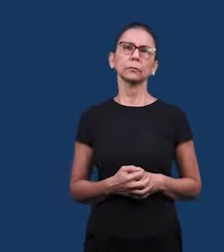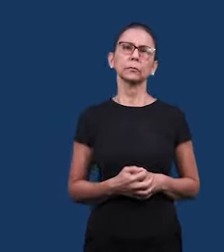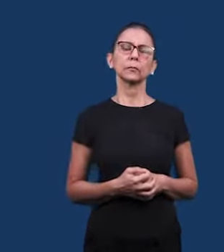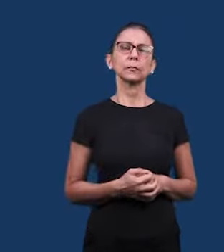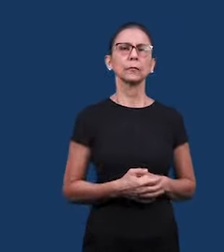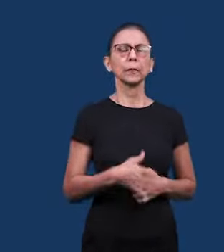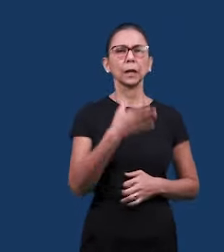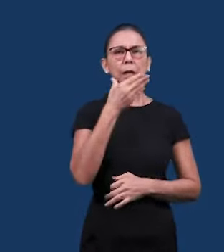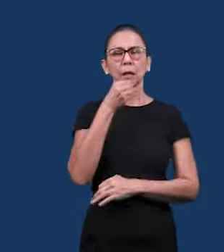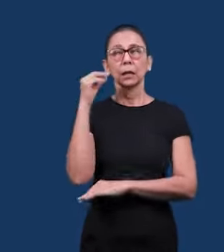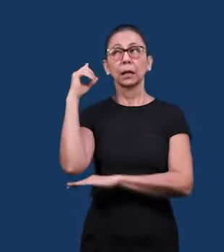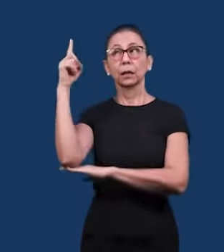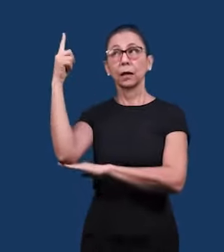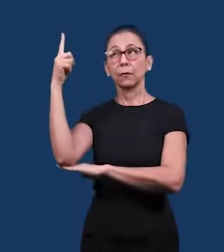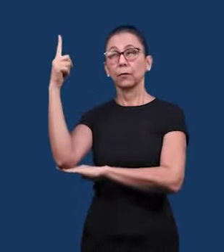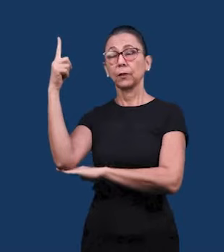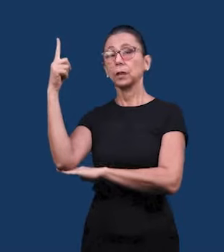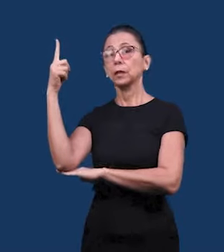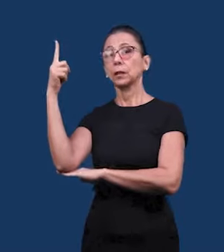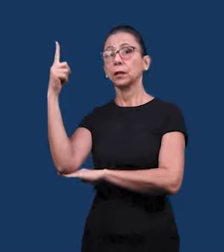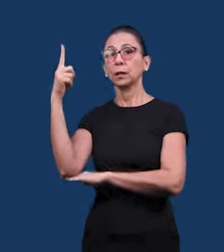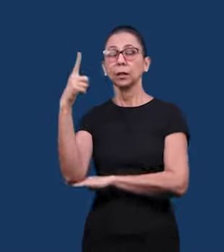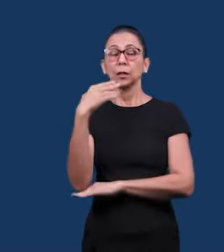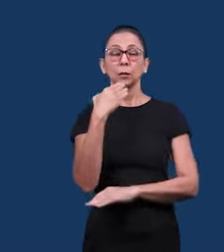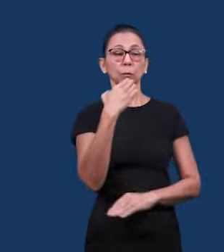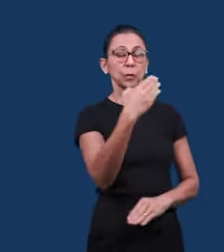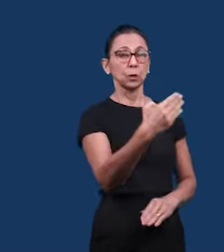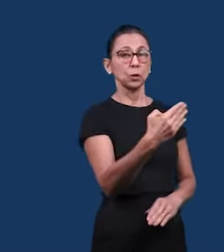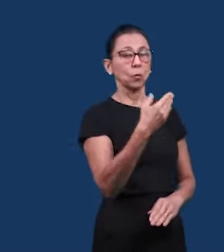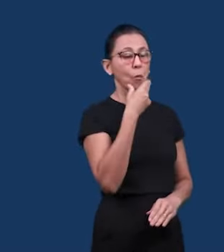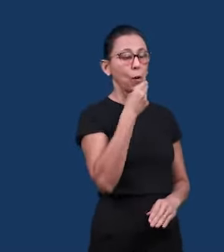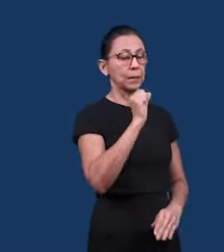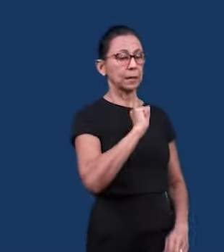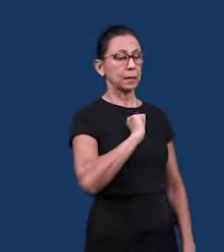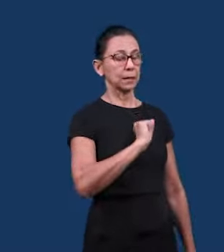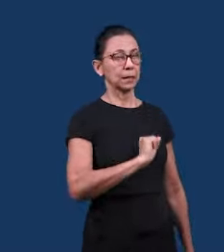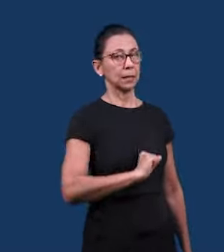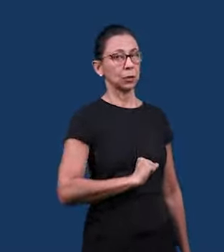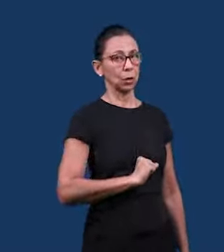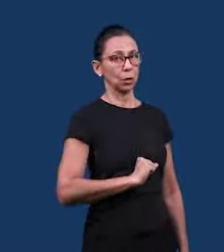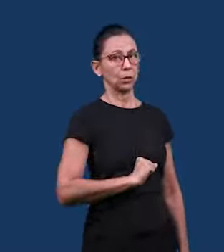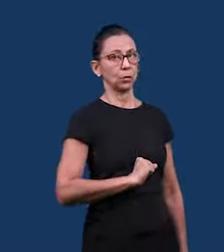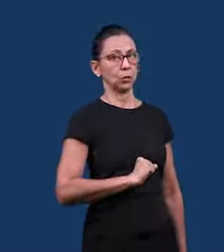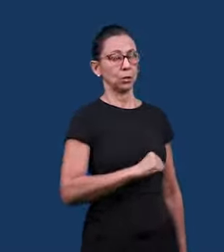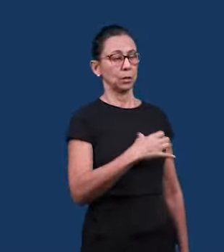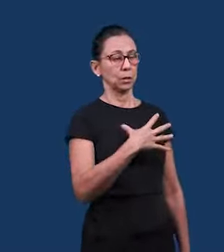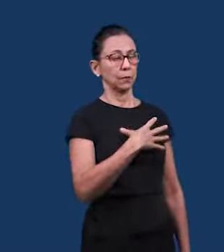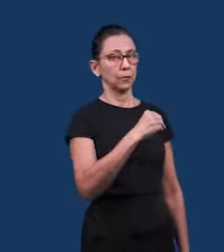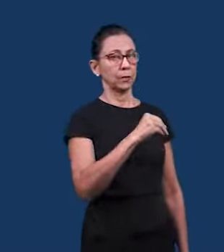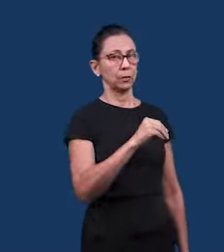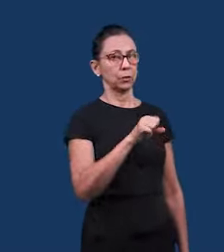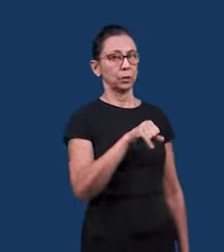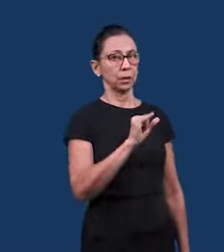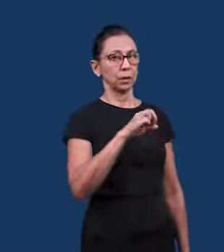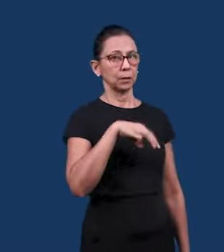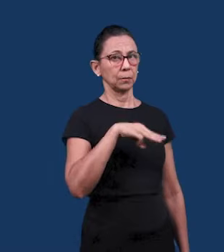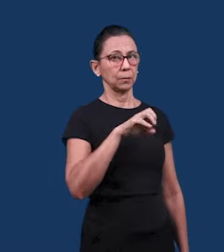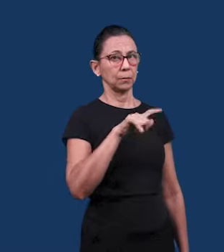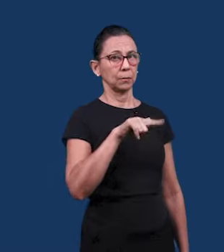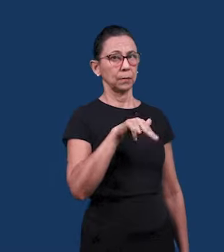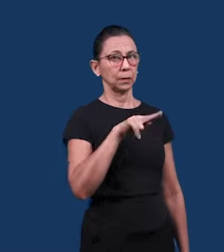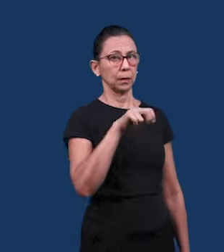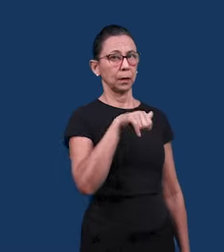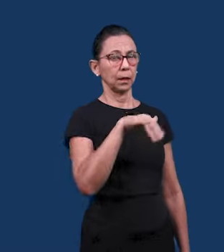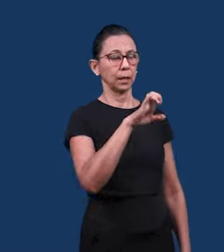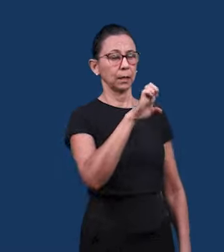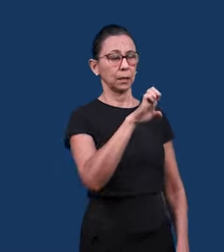7-8 стих. «Но Давид укрепился надеждою на Господа, Бога своего».